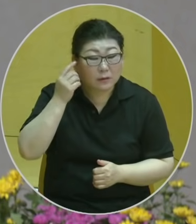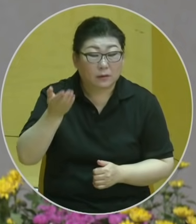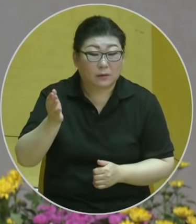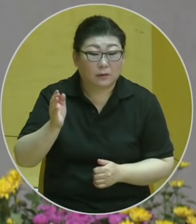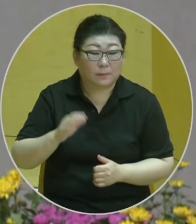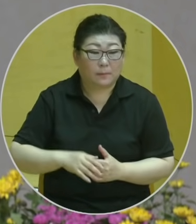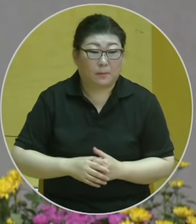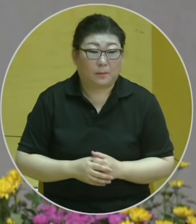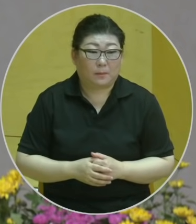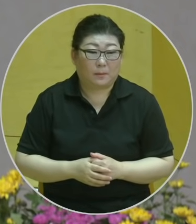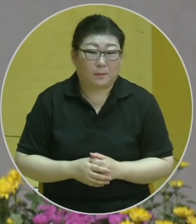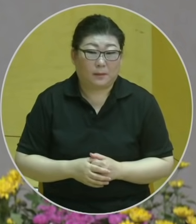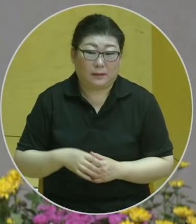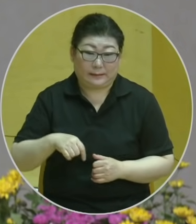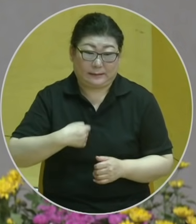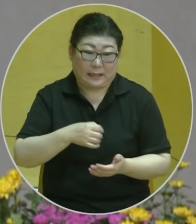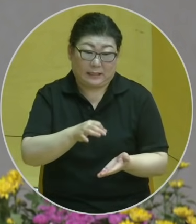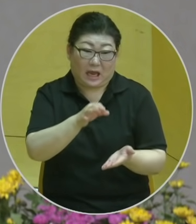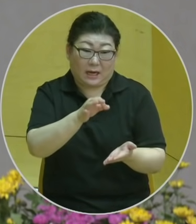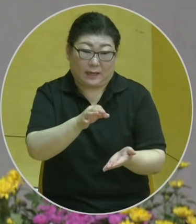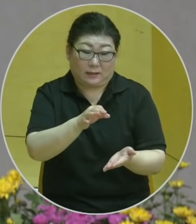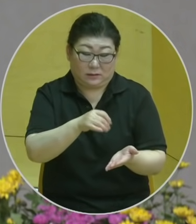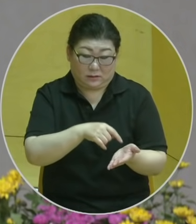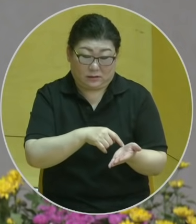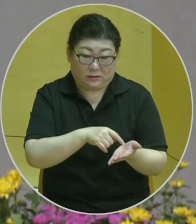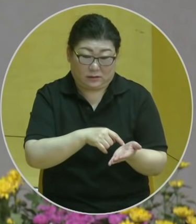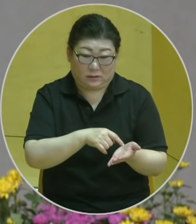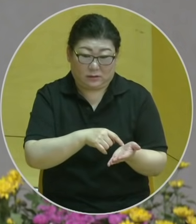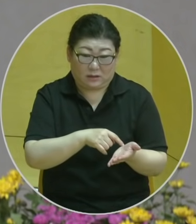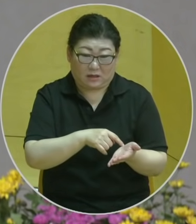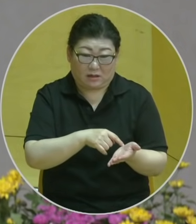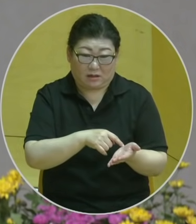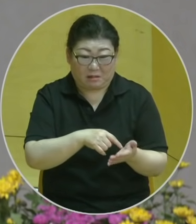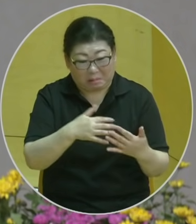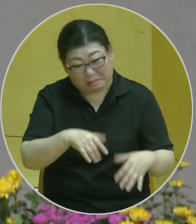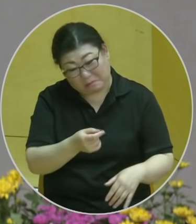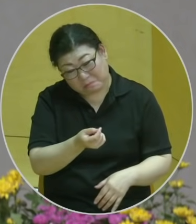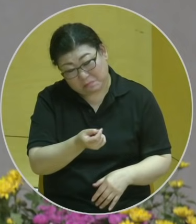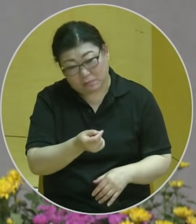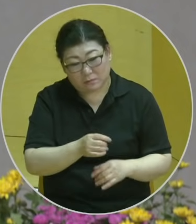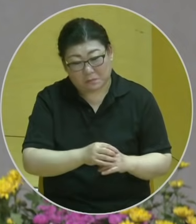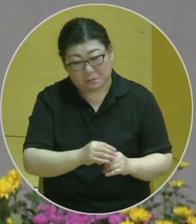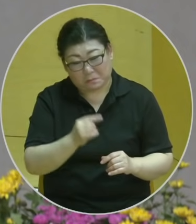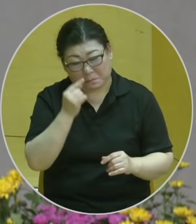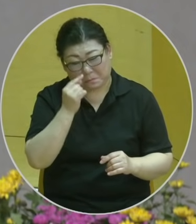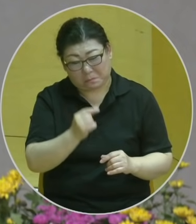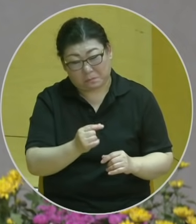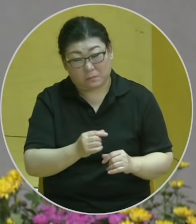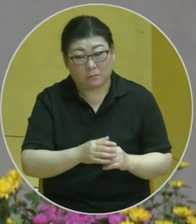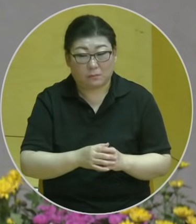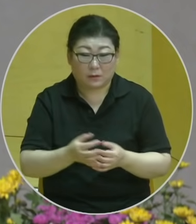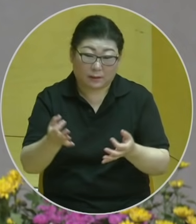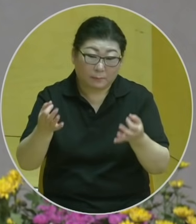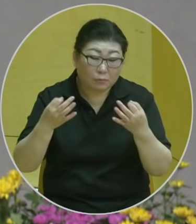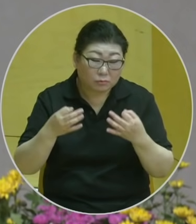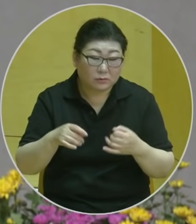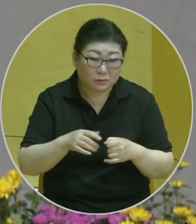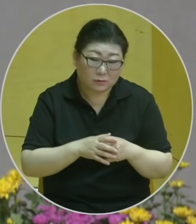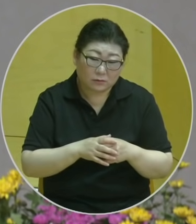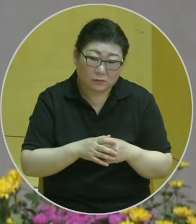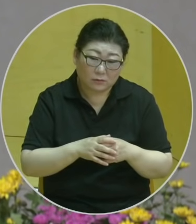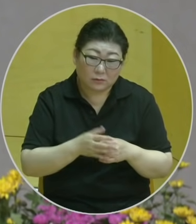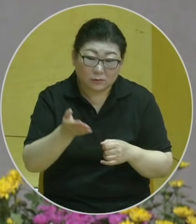무용, 뭐 가치가 없다는 것을 느꼈을 때만큼 쉽게 따라가게 될까요? 그럼에도